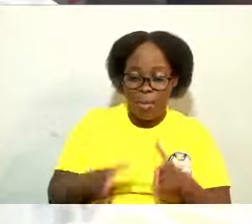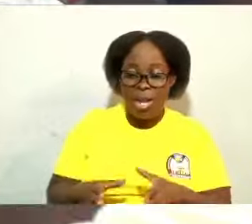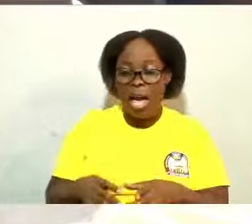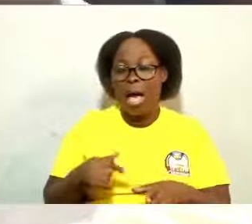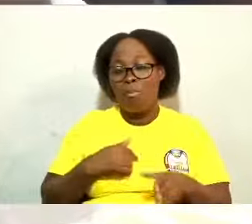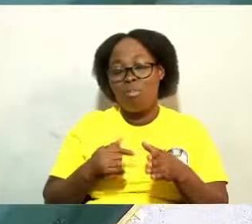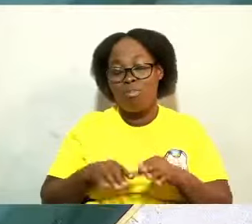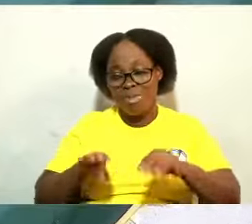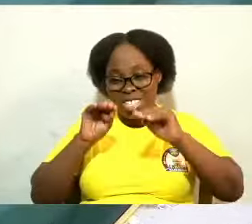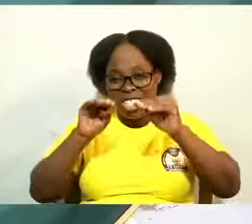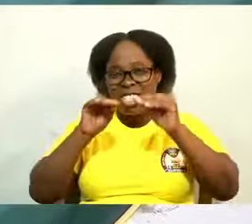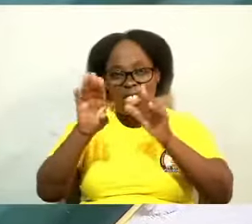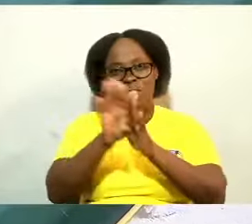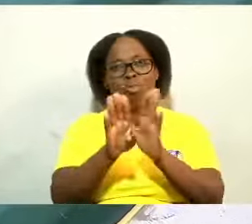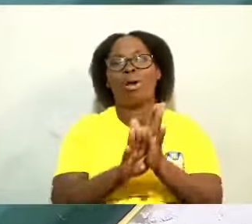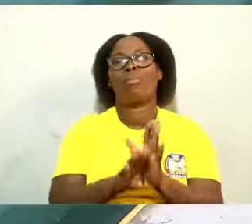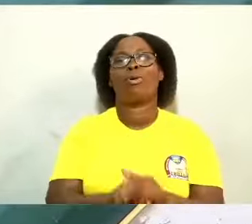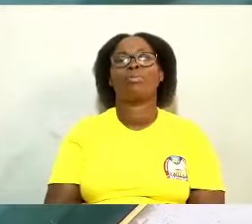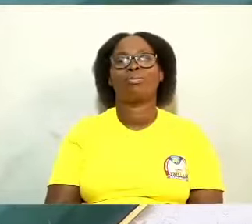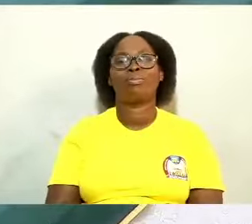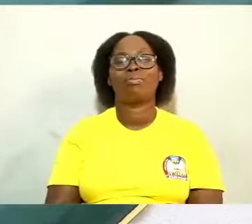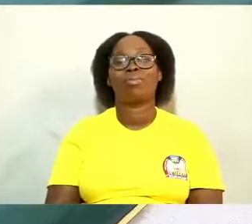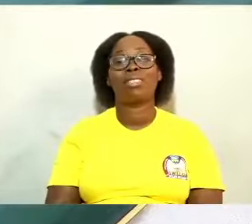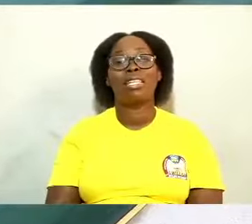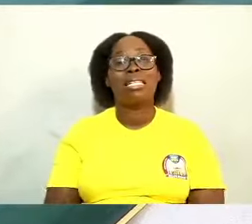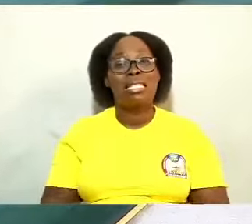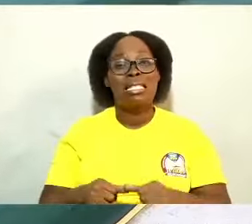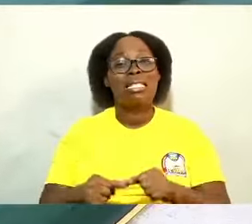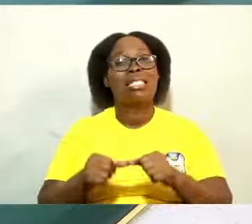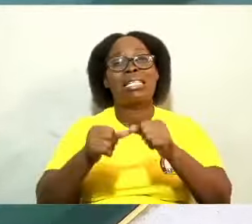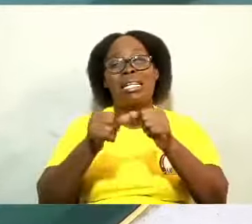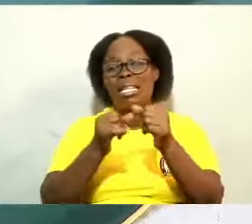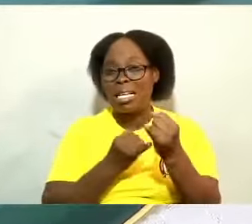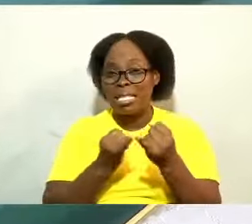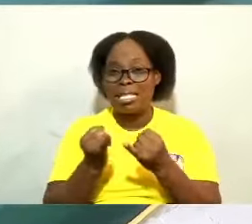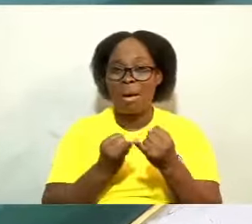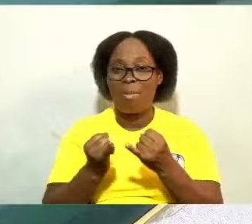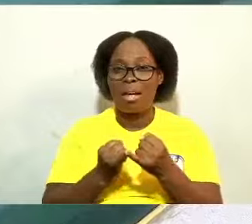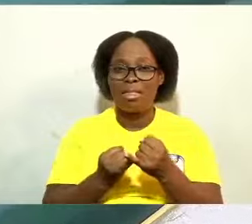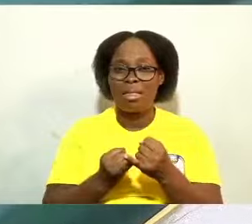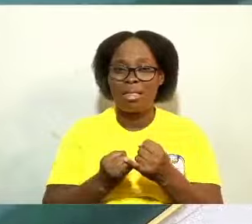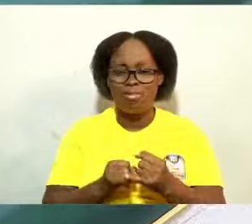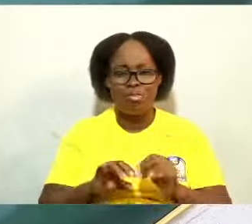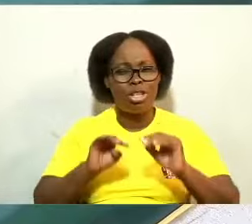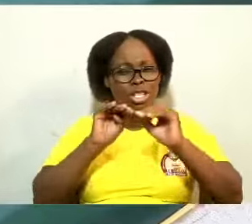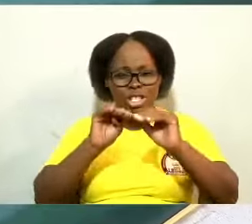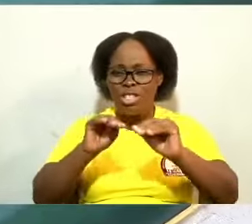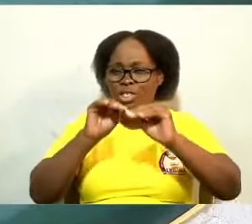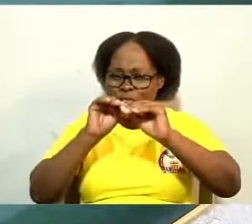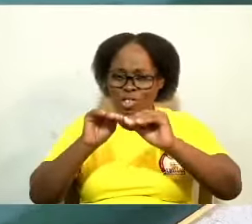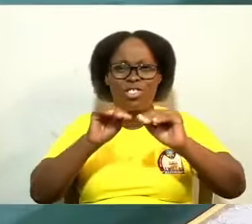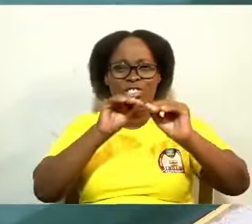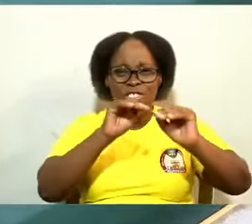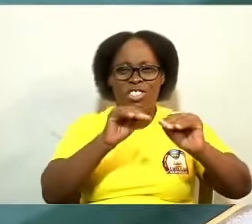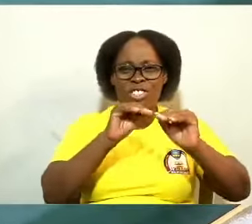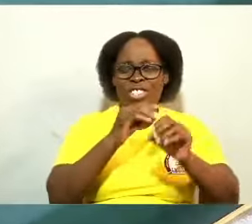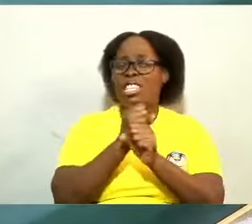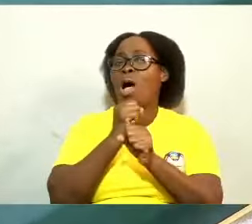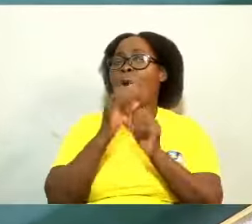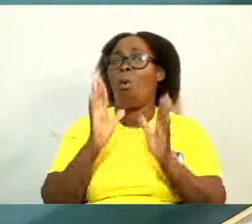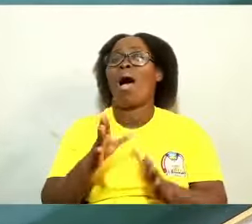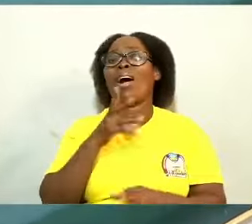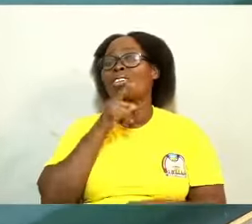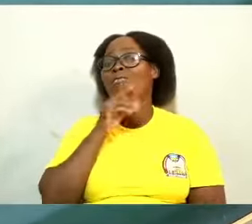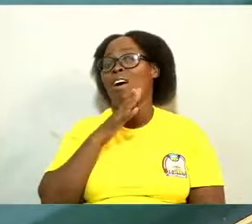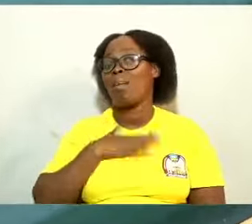mahubiri ya Biblia. Hata sabato machache niokuwa nayojua nikawafundisha hawa. Na